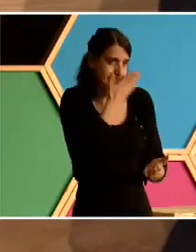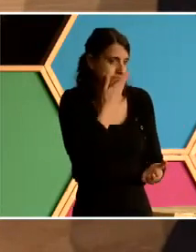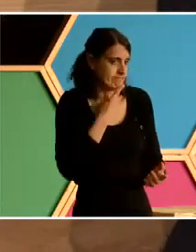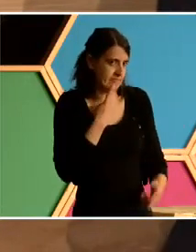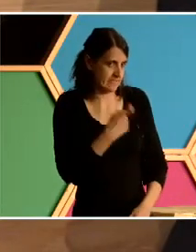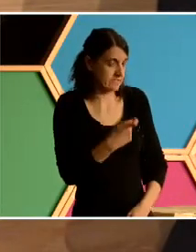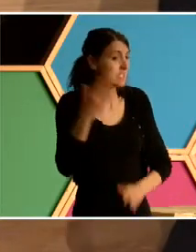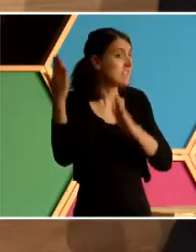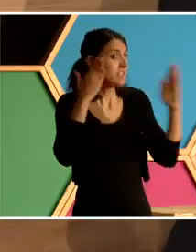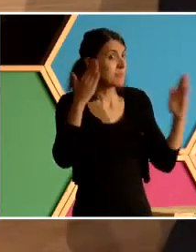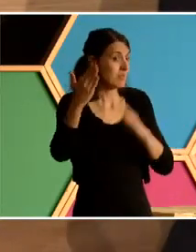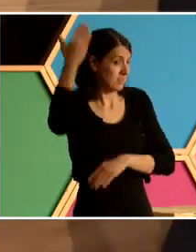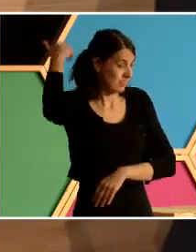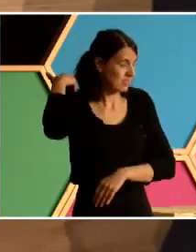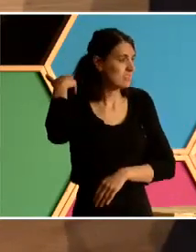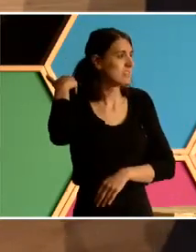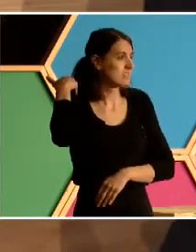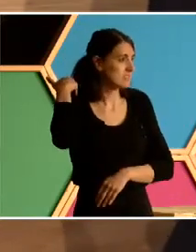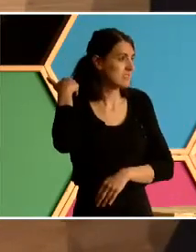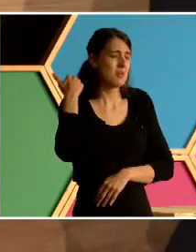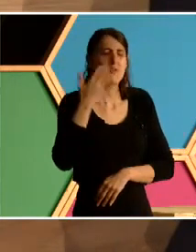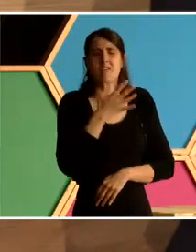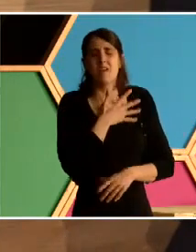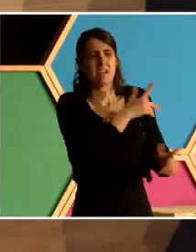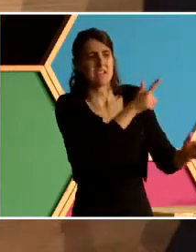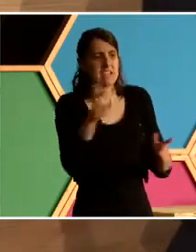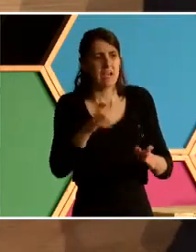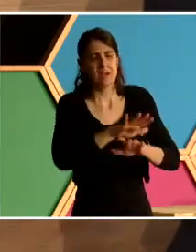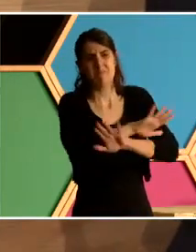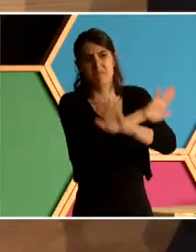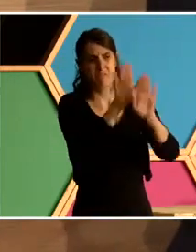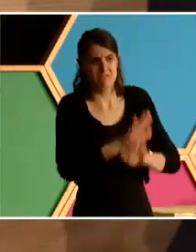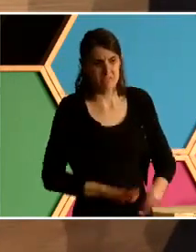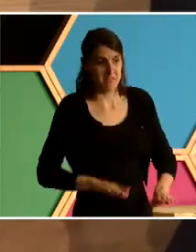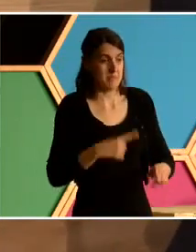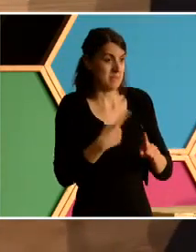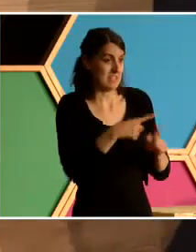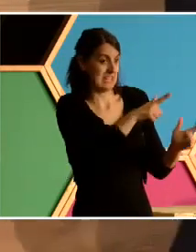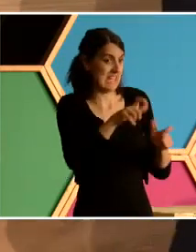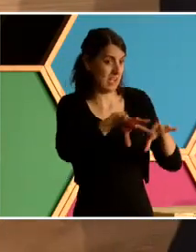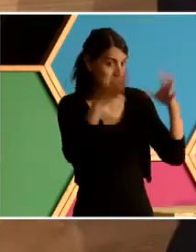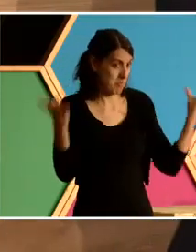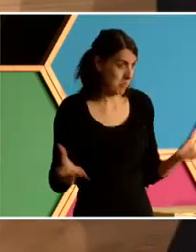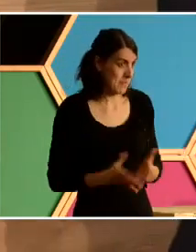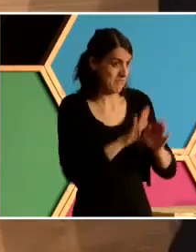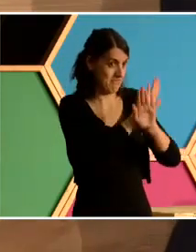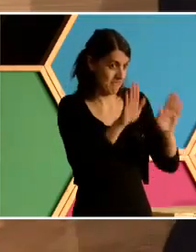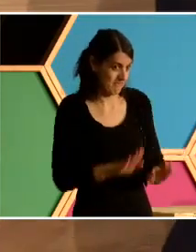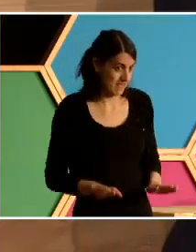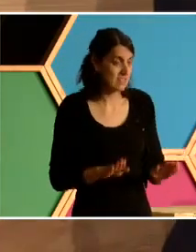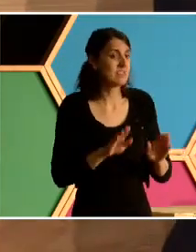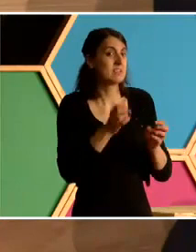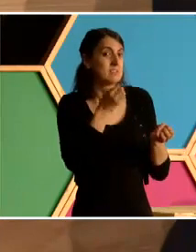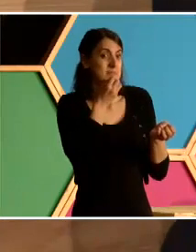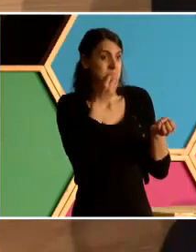certa mentalitat de dir no volem mai més guerra, hem acabat la Segona Guerra Mundial, això es diu sempre que acaba la guerra, els 4 dies es comença a presentar la següent, a preparar